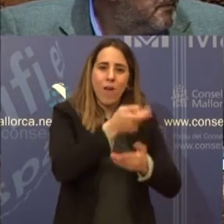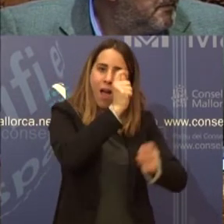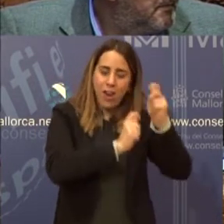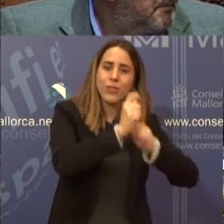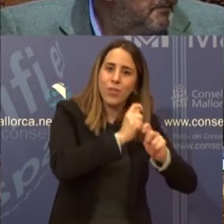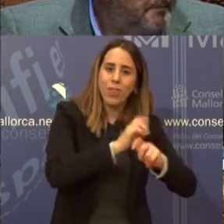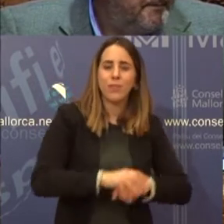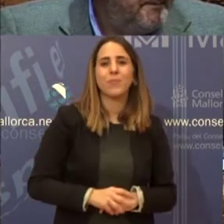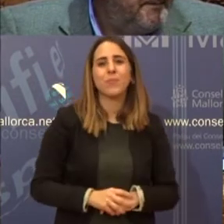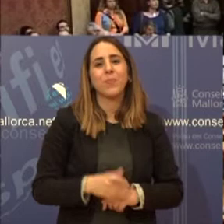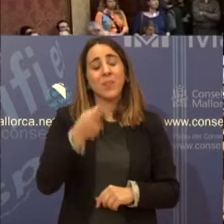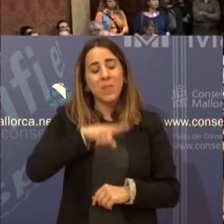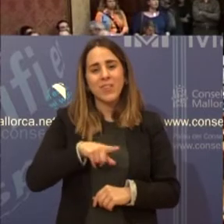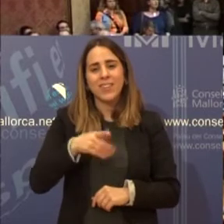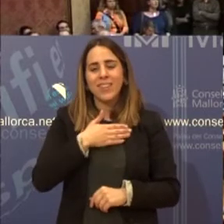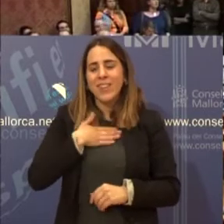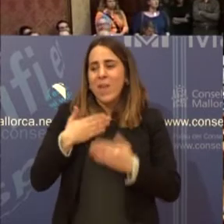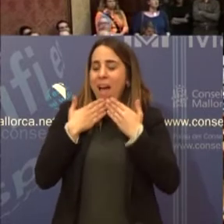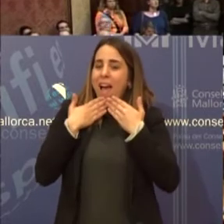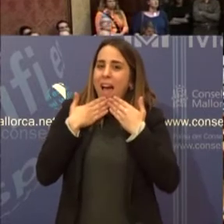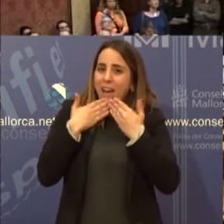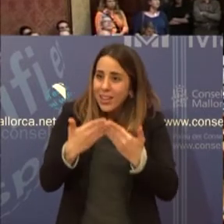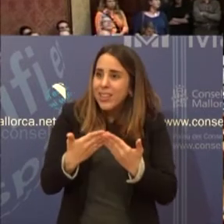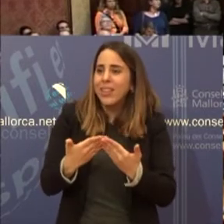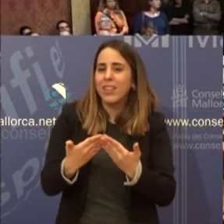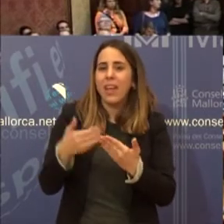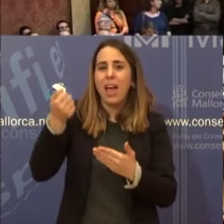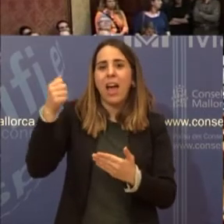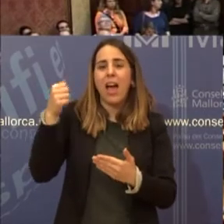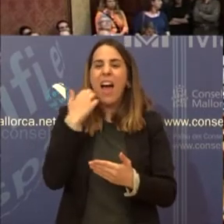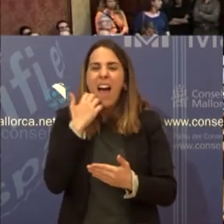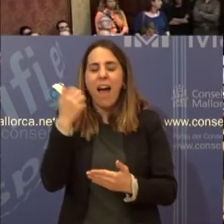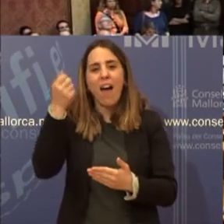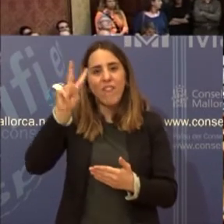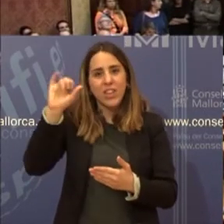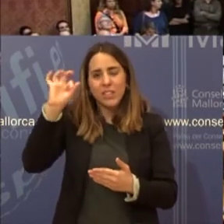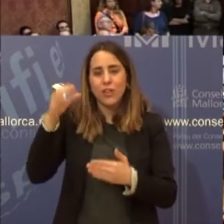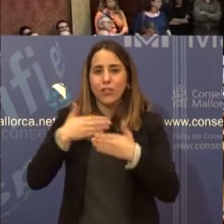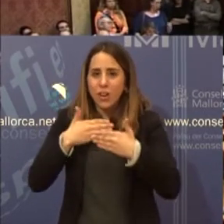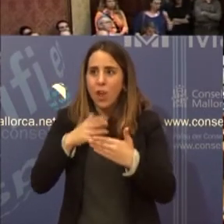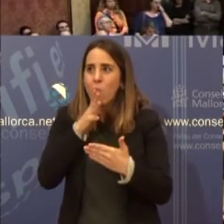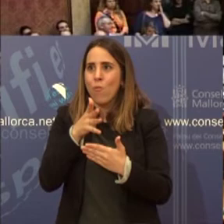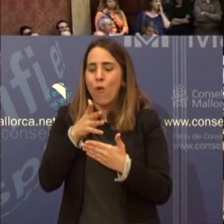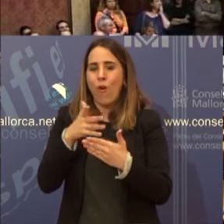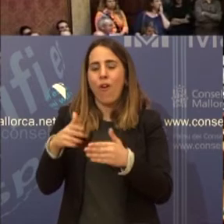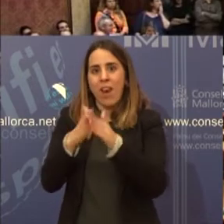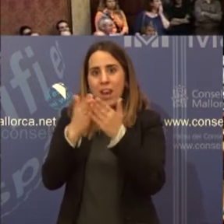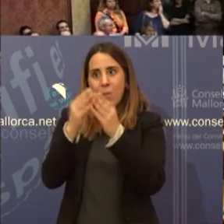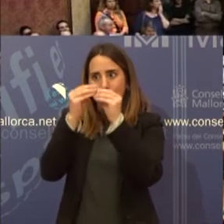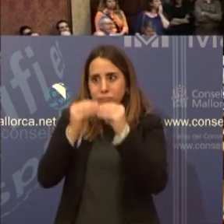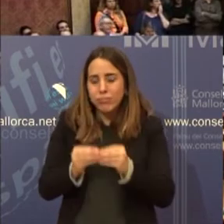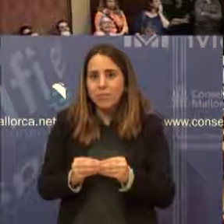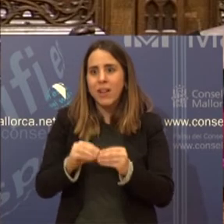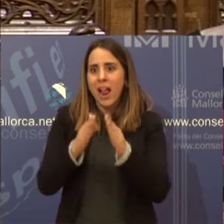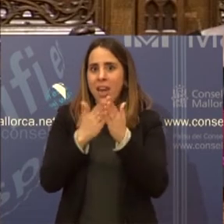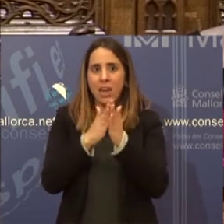l'associació. També volia agrair, com no, a Raravi Solidari per realitzar aquest llibre. És un llibre que s'ha